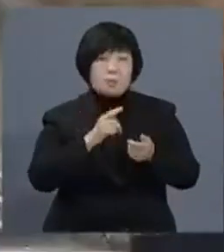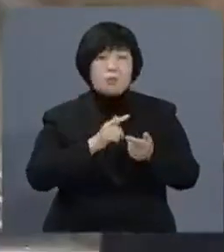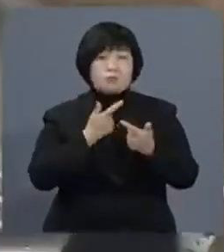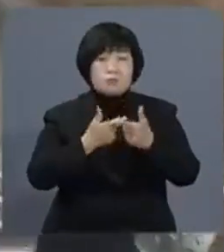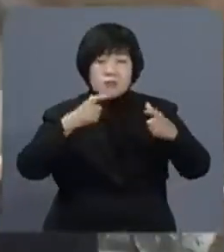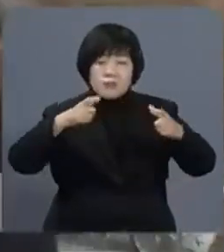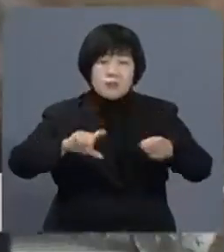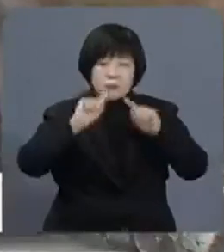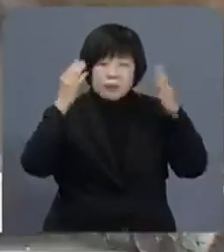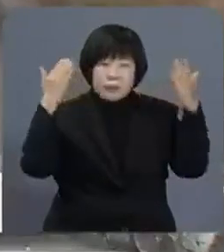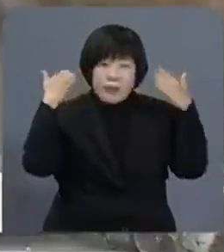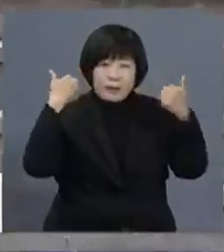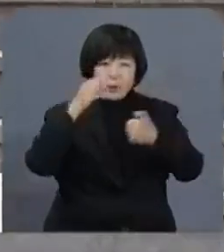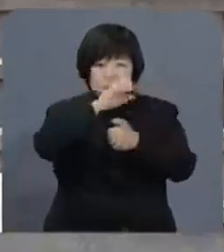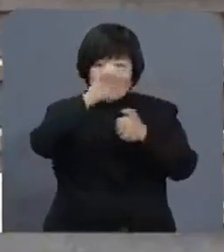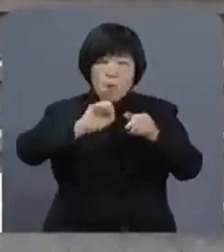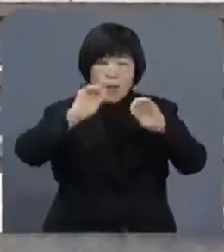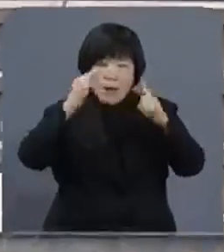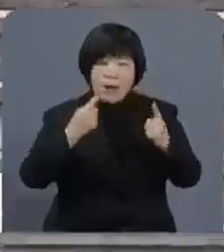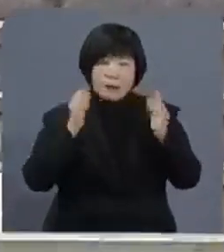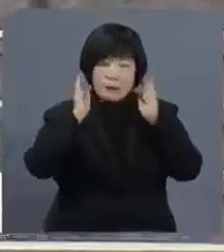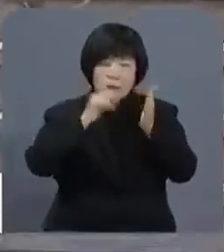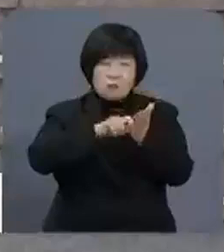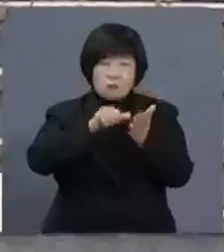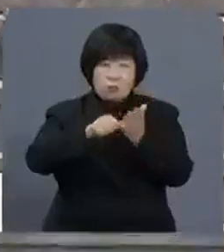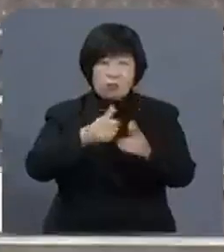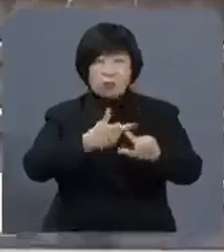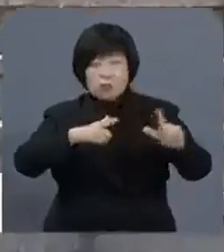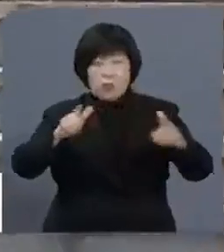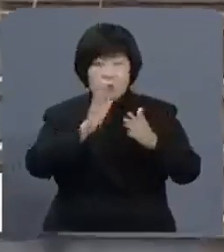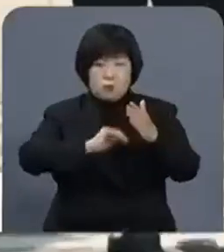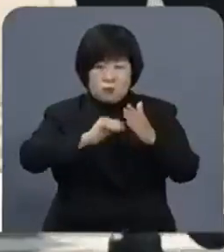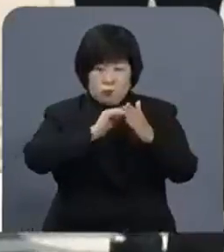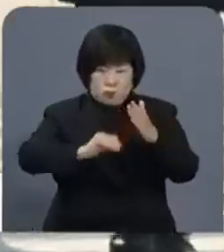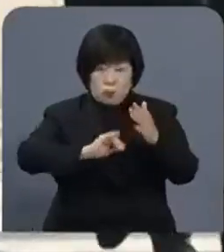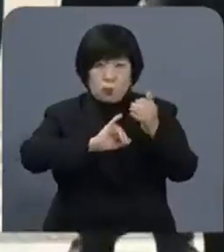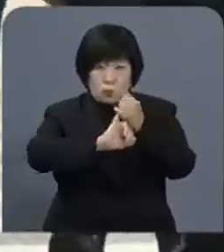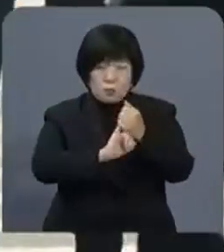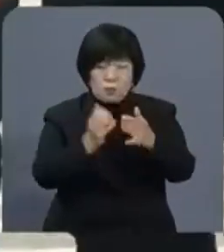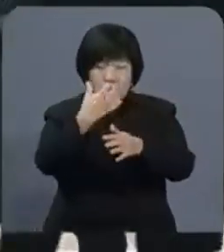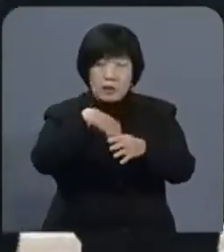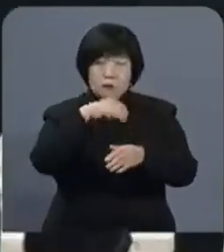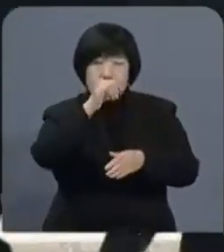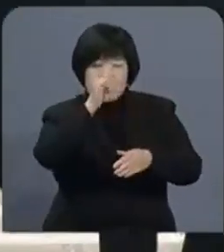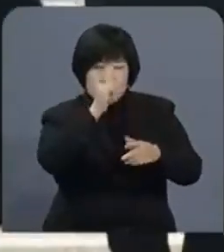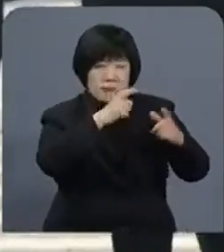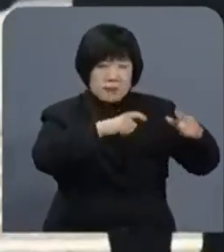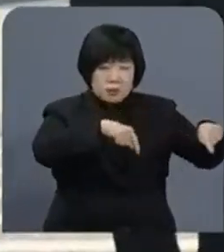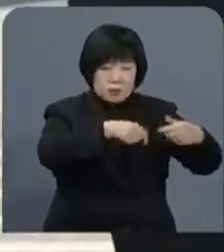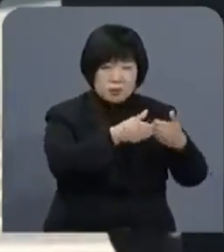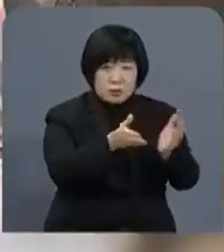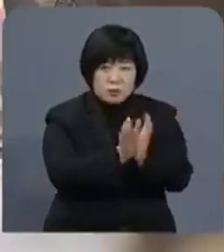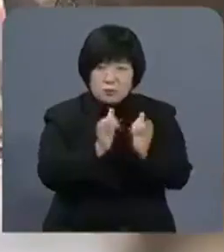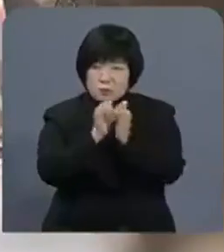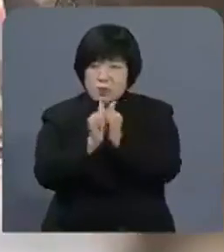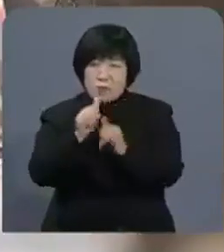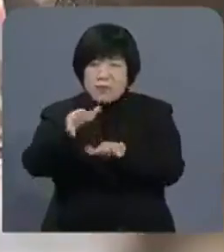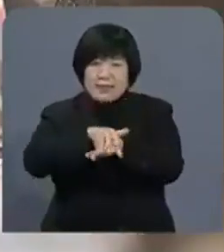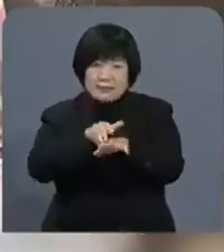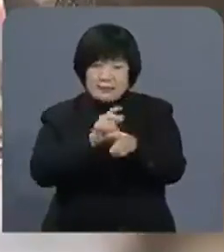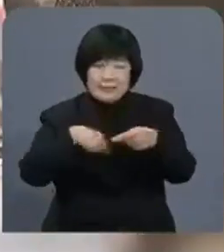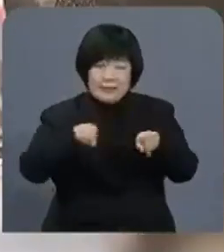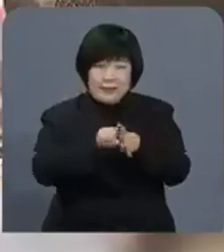시행 등 지역 발전 정책을 대선 주요 공약으로 담을 수 있게 지역 정치권과 시민사회가 나서야 할 때라고